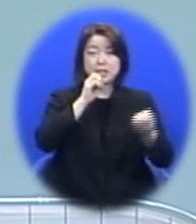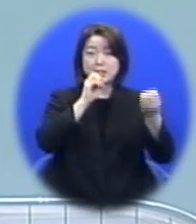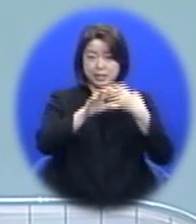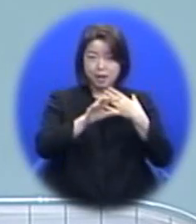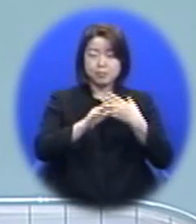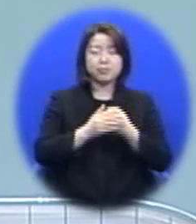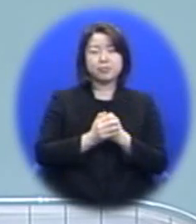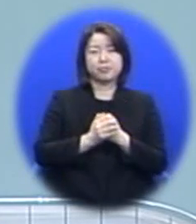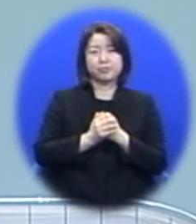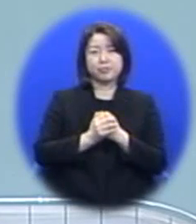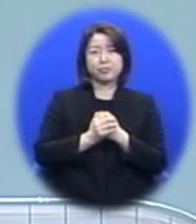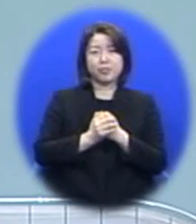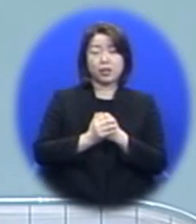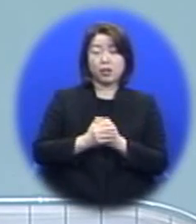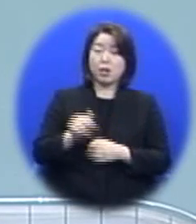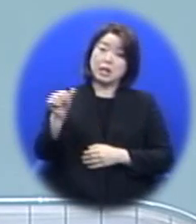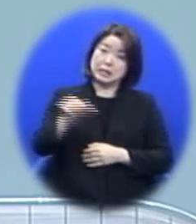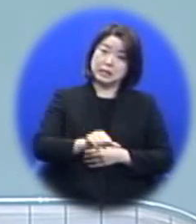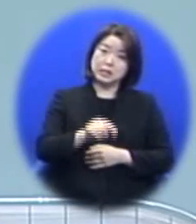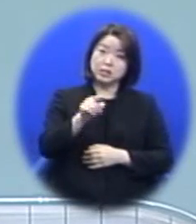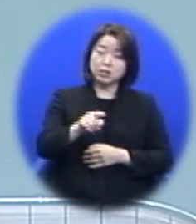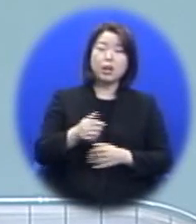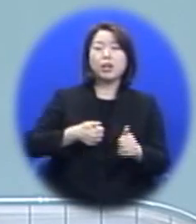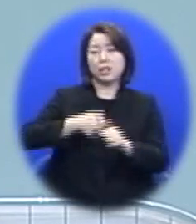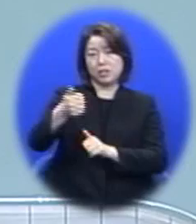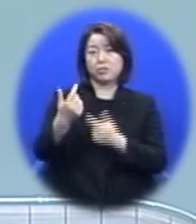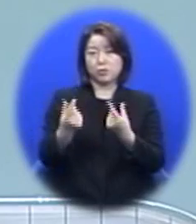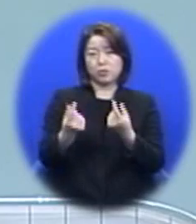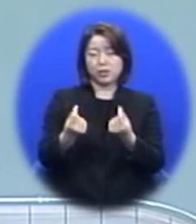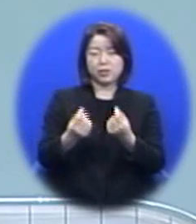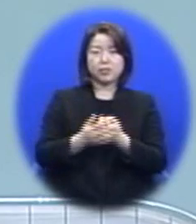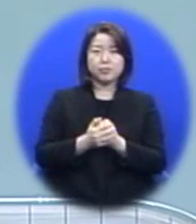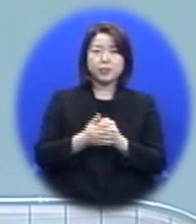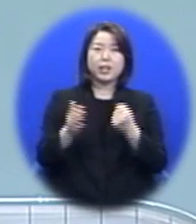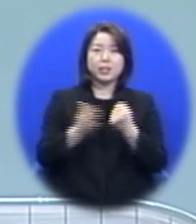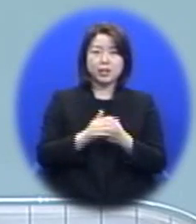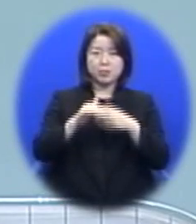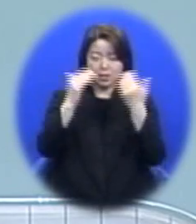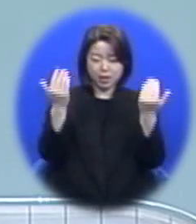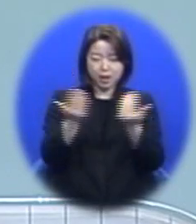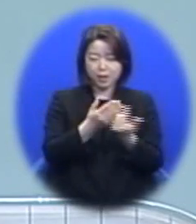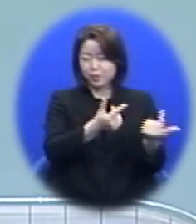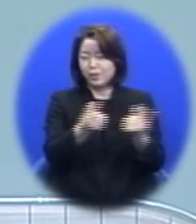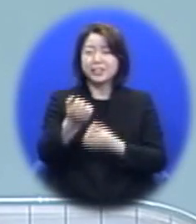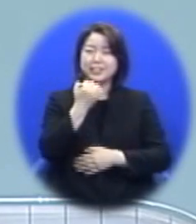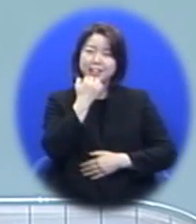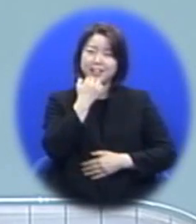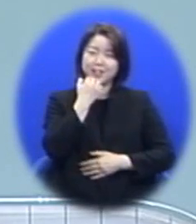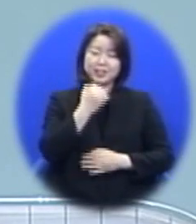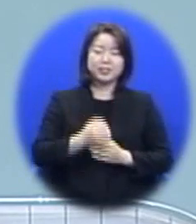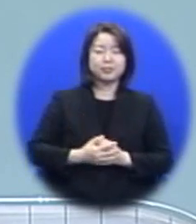이야기가 지는 게 이기는 거잖아요. 그래서 다 웃었습니다. 네.